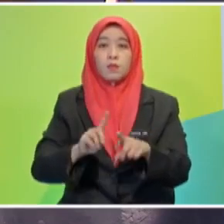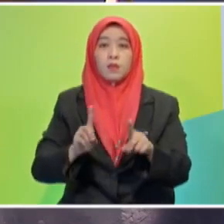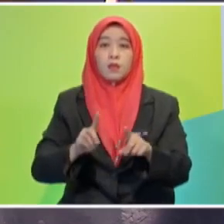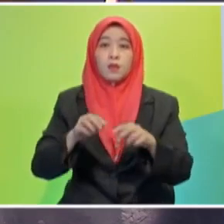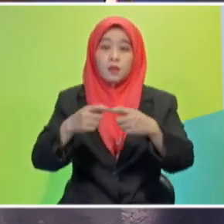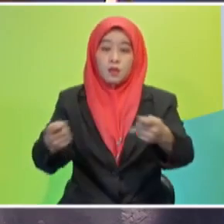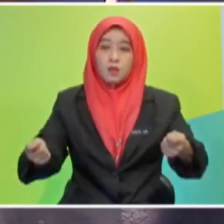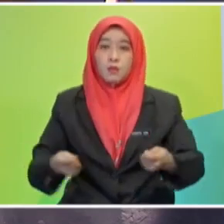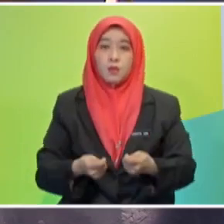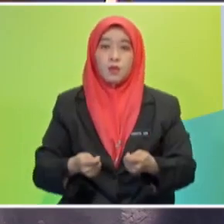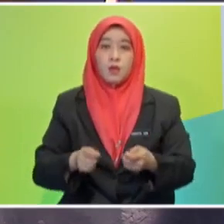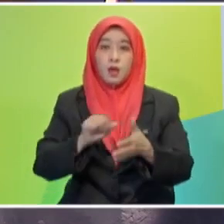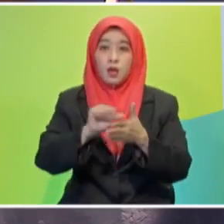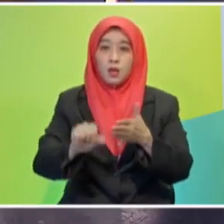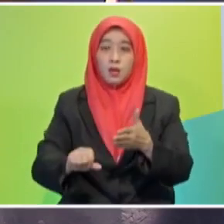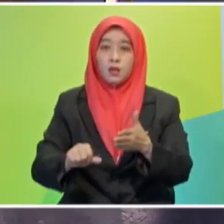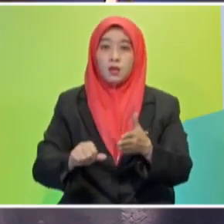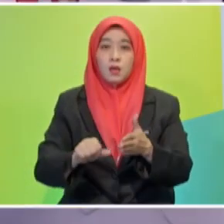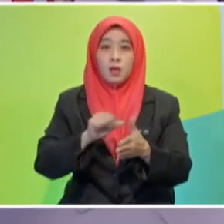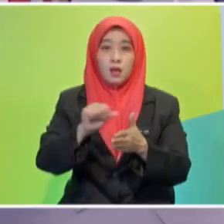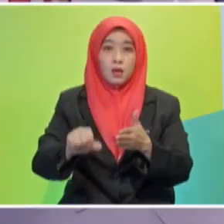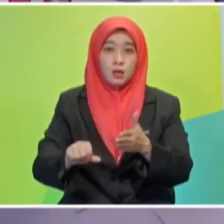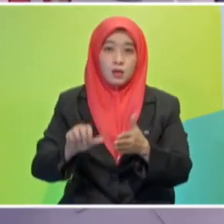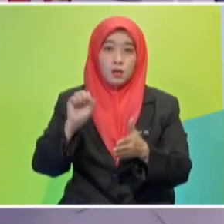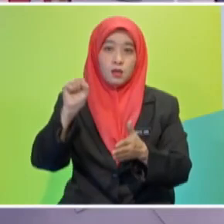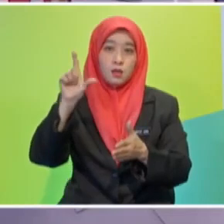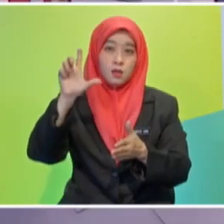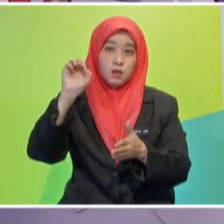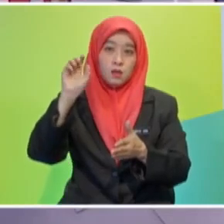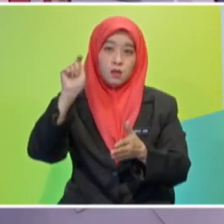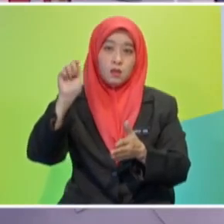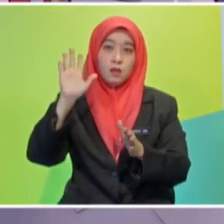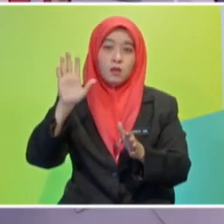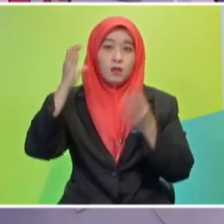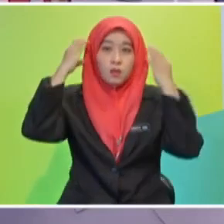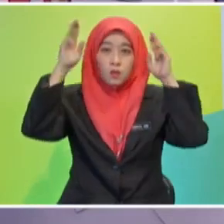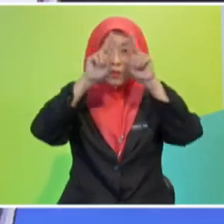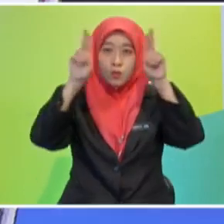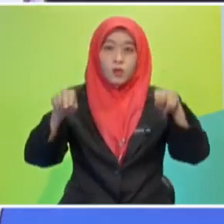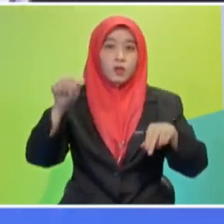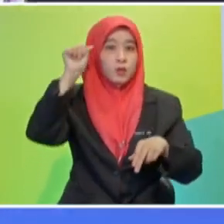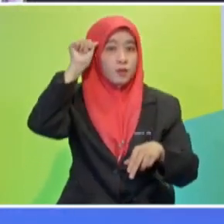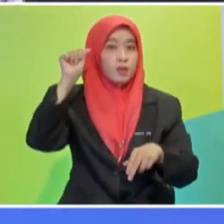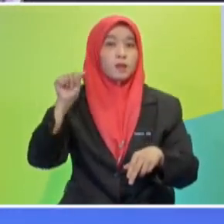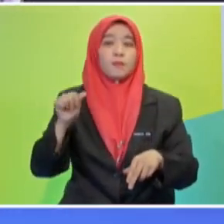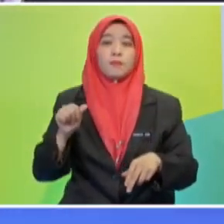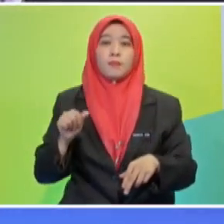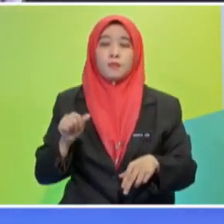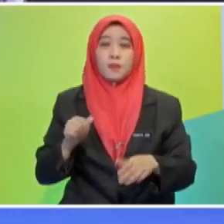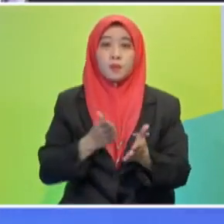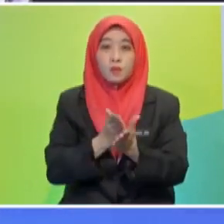ni. Oh, kena tengok betul-betul ni. Okey. Alright. Jadi yang ini cikgu akan letak plug 3 pin. Okey,